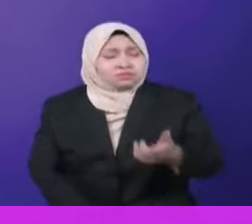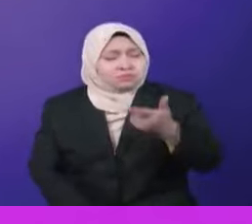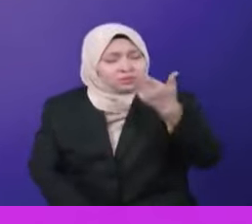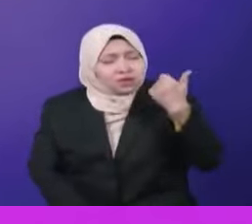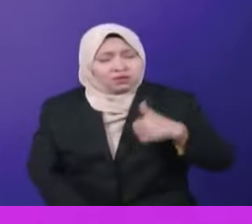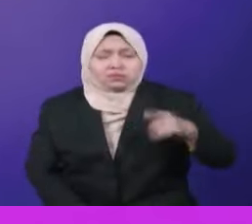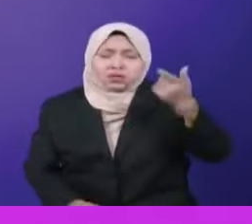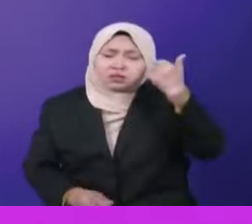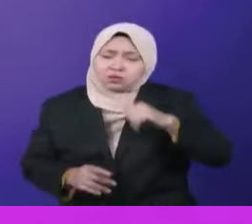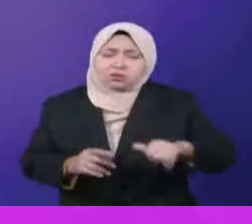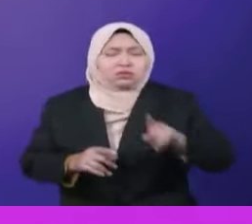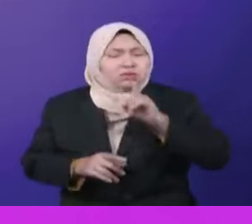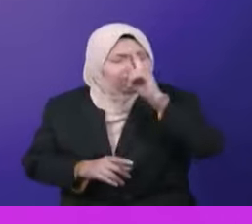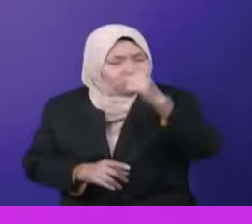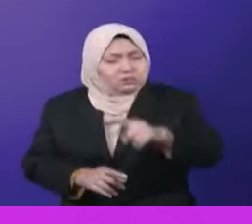ولبئس